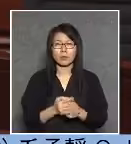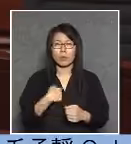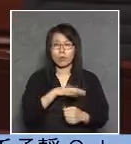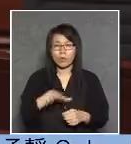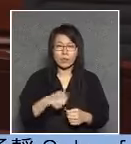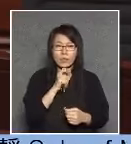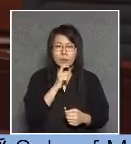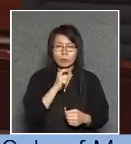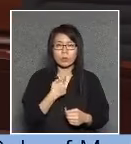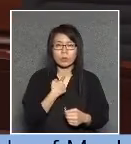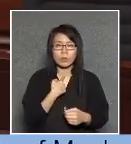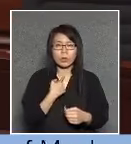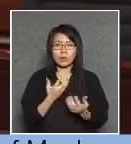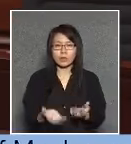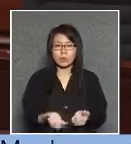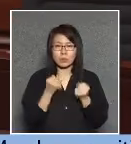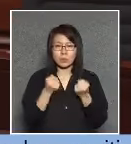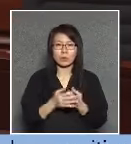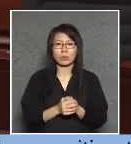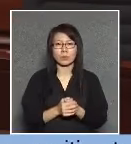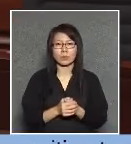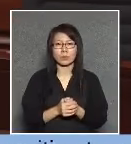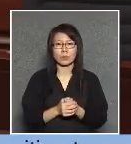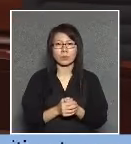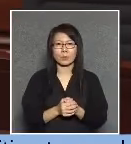服，要接受和去